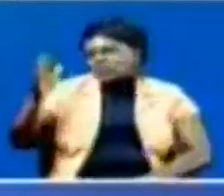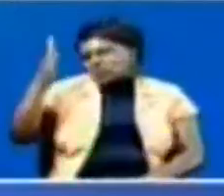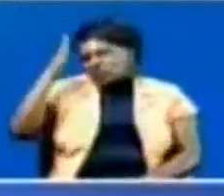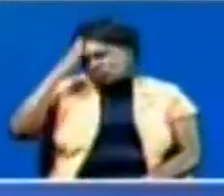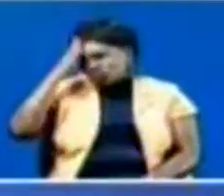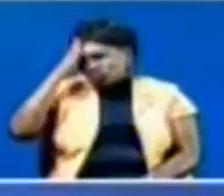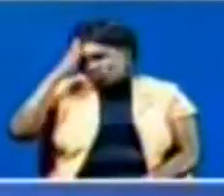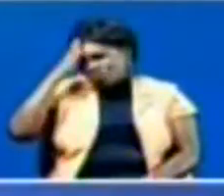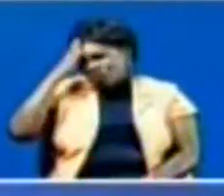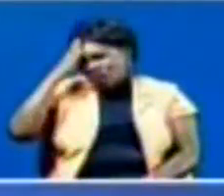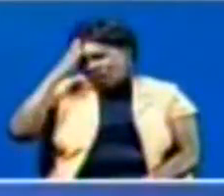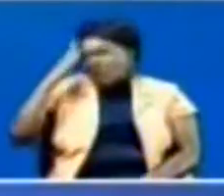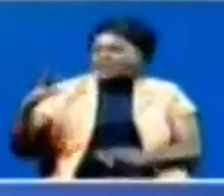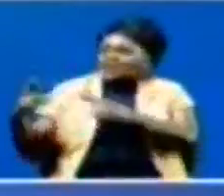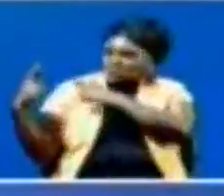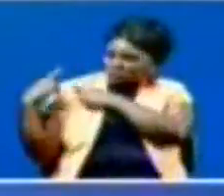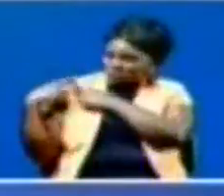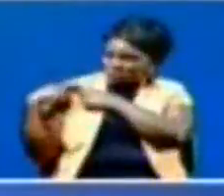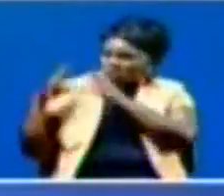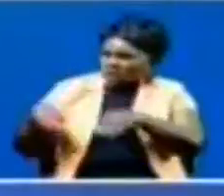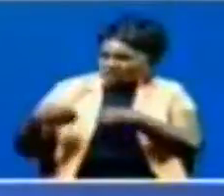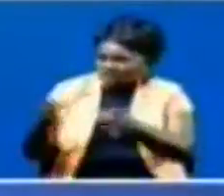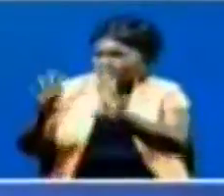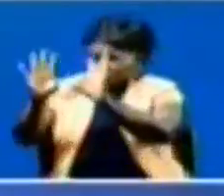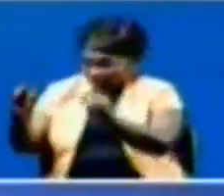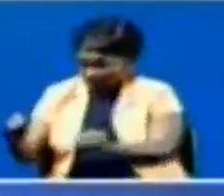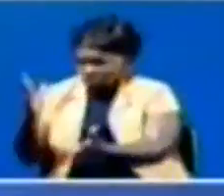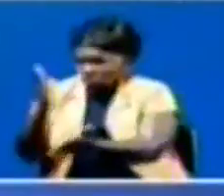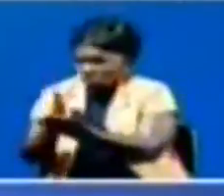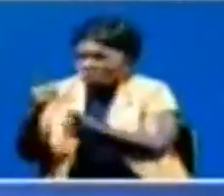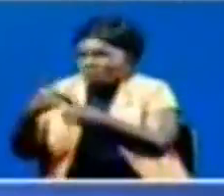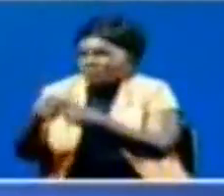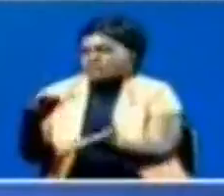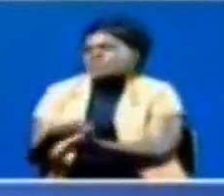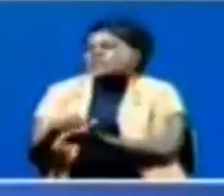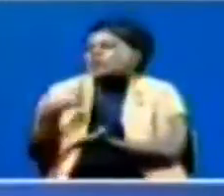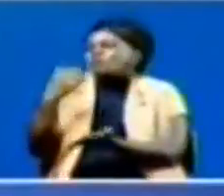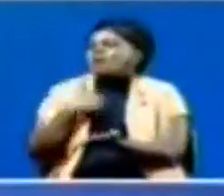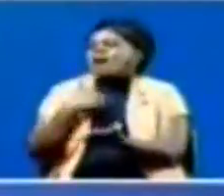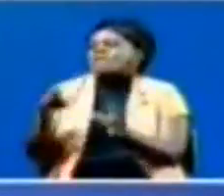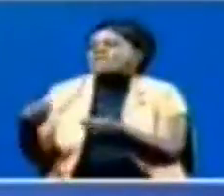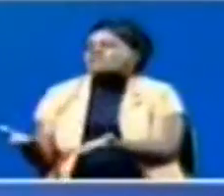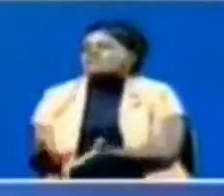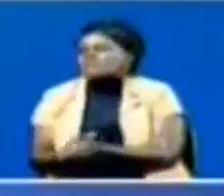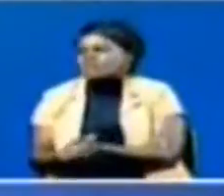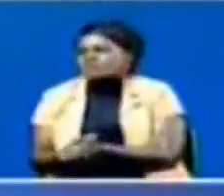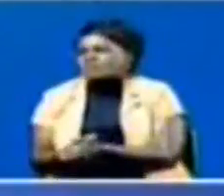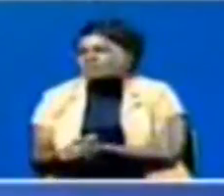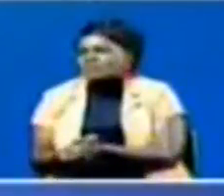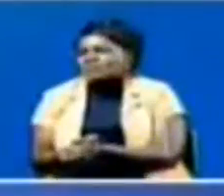kuna majua majukumu sawa mimi nitakupatia bajeti lakini mtoa pesa nani